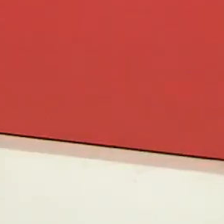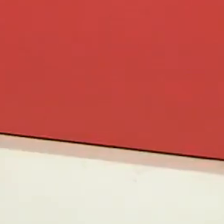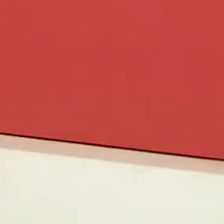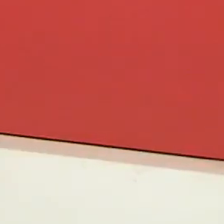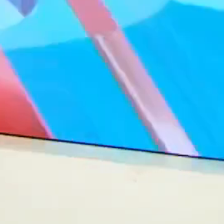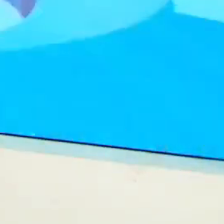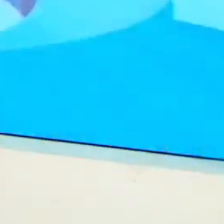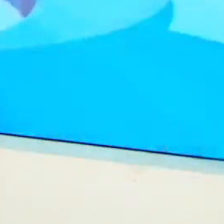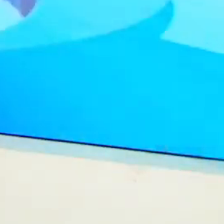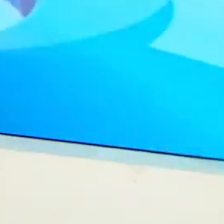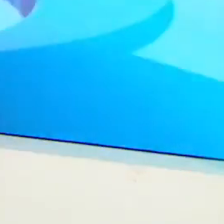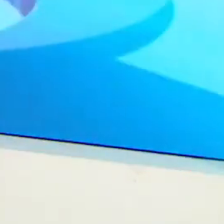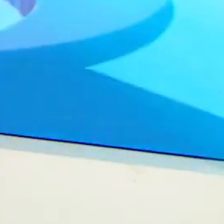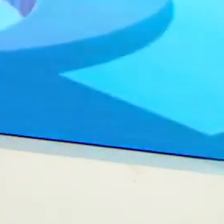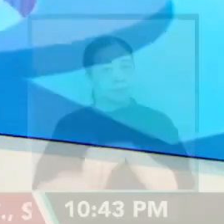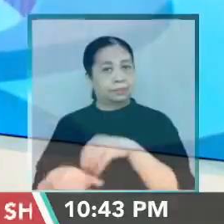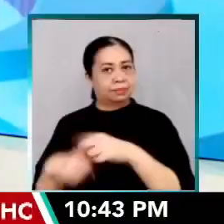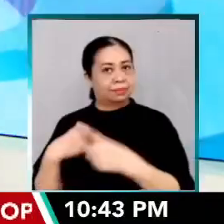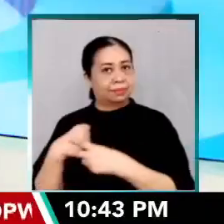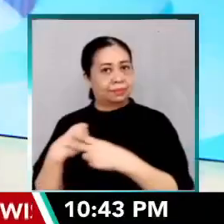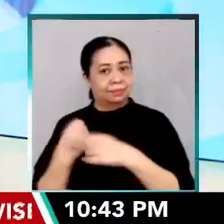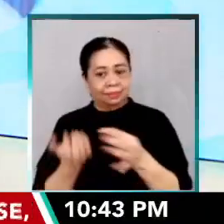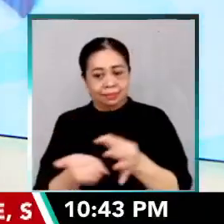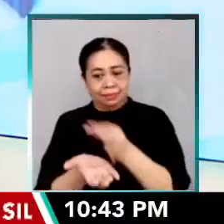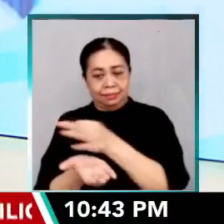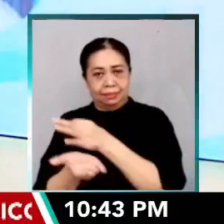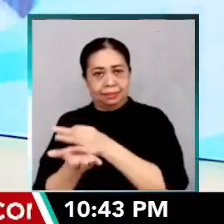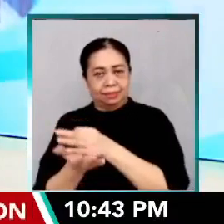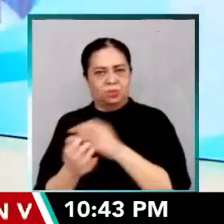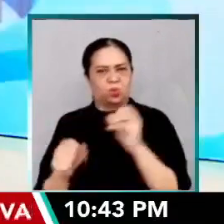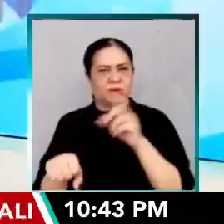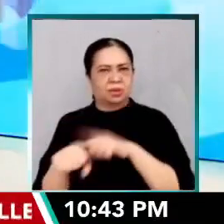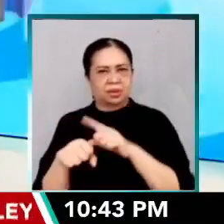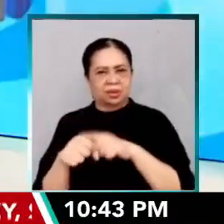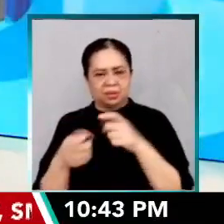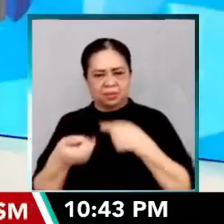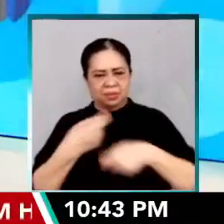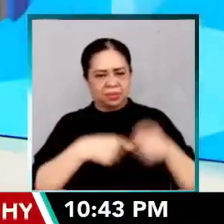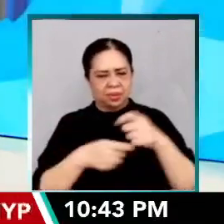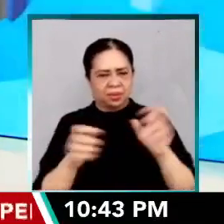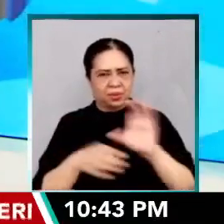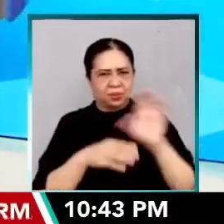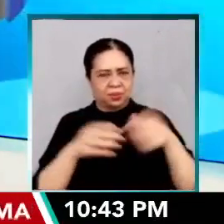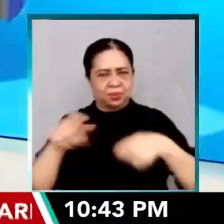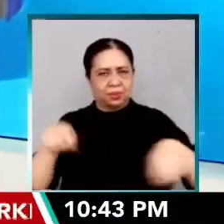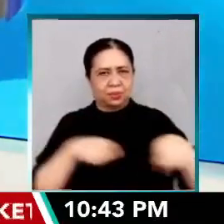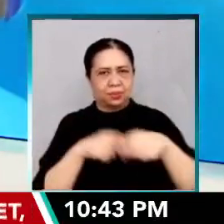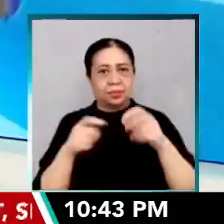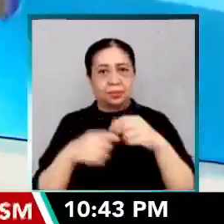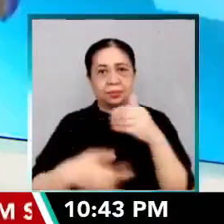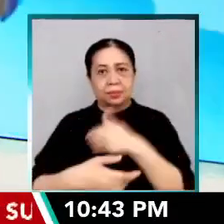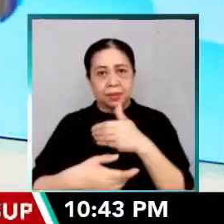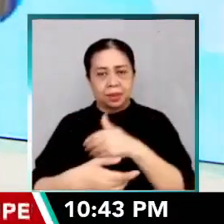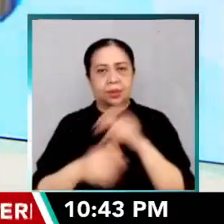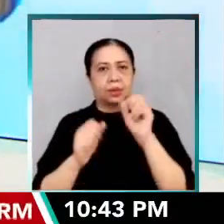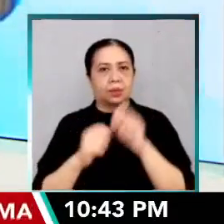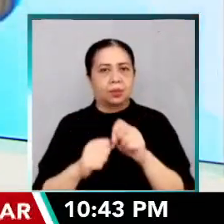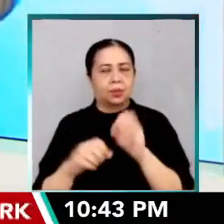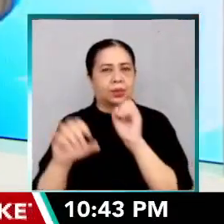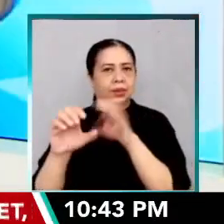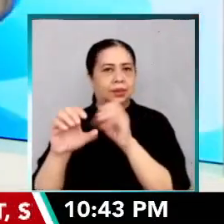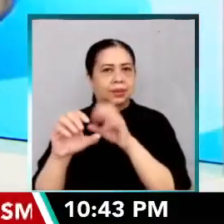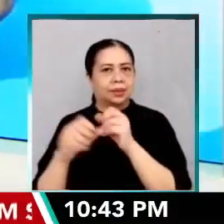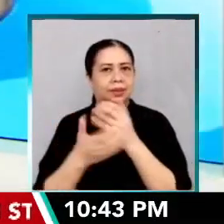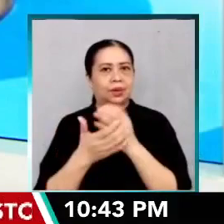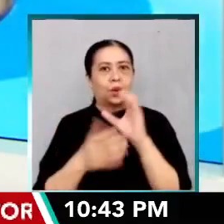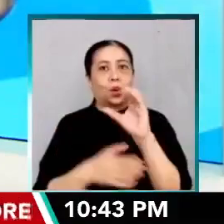sa mga nag-iipon ng mga barya at walang oras para magpapalit ng buo sa bangko, pwede na yang ikarga sa ilang coin